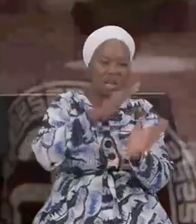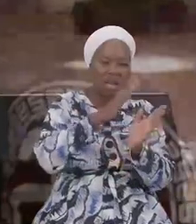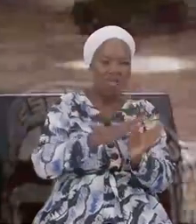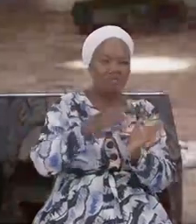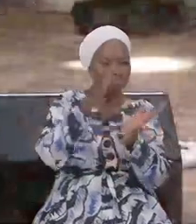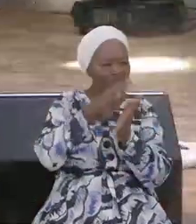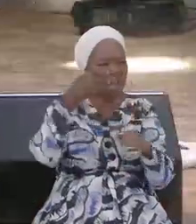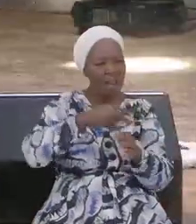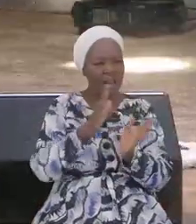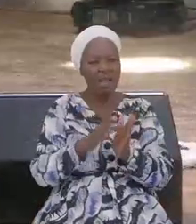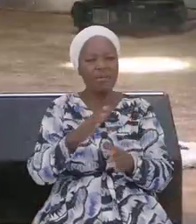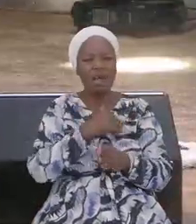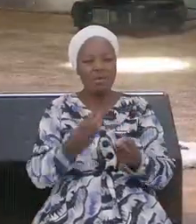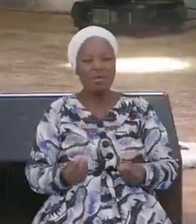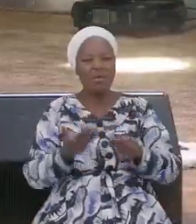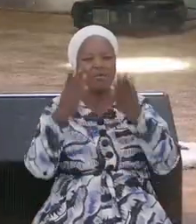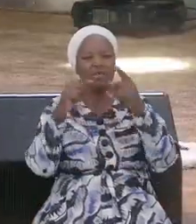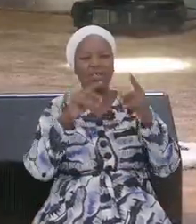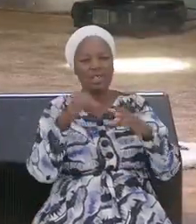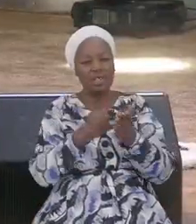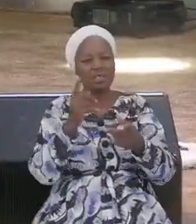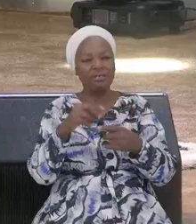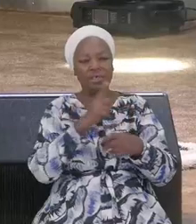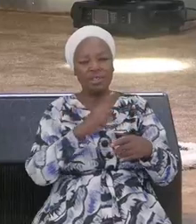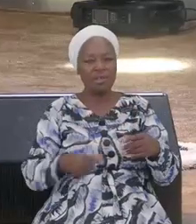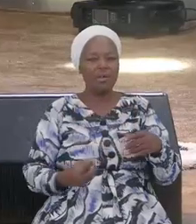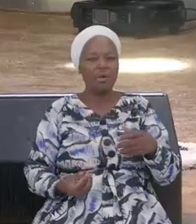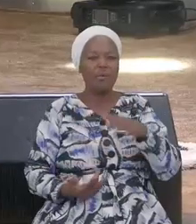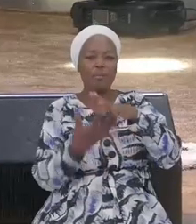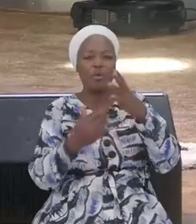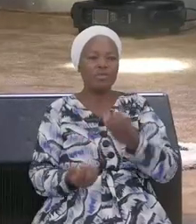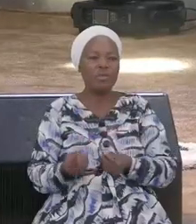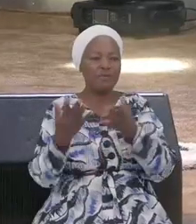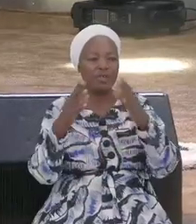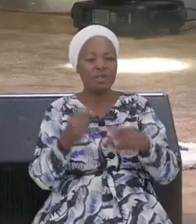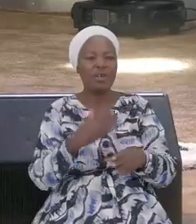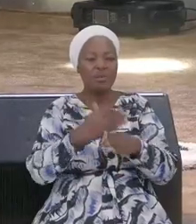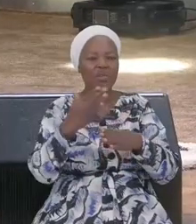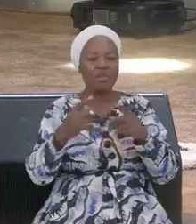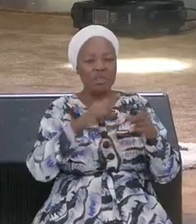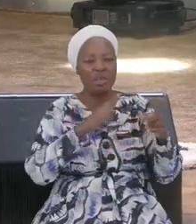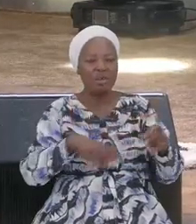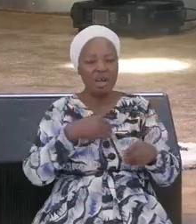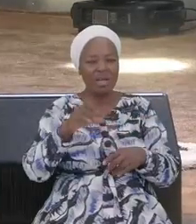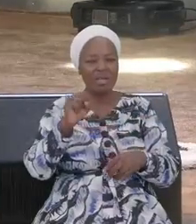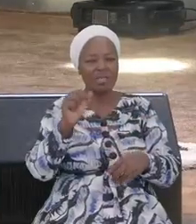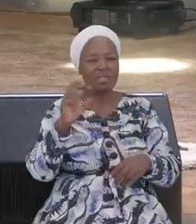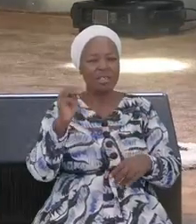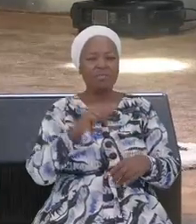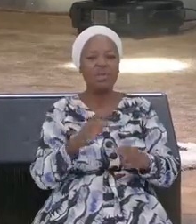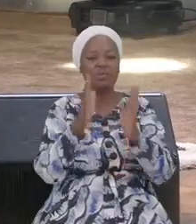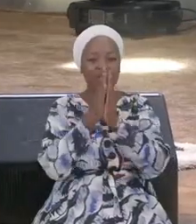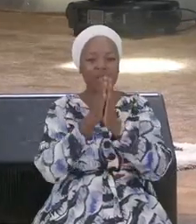l'Éternel. Il cria à l'Éternel pour Israël et l'Éternel l'exauça.